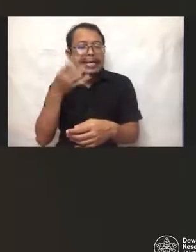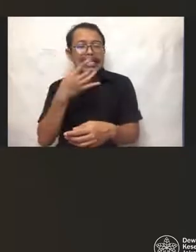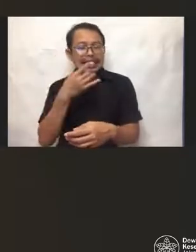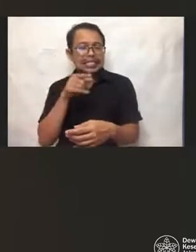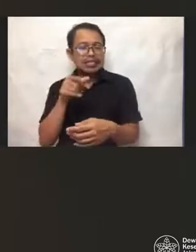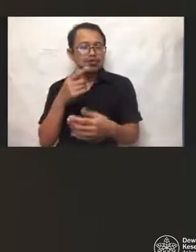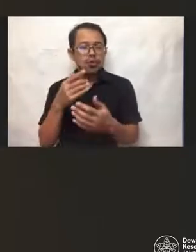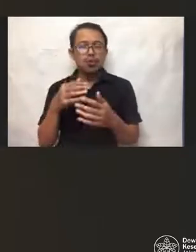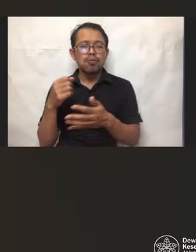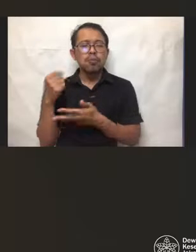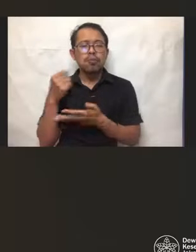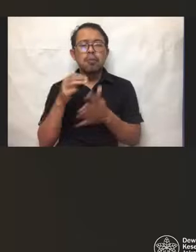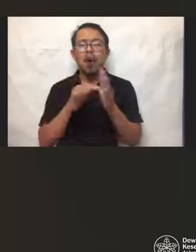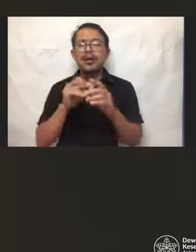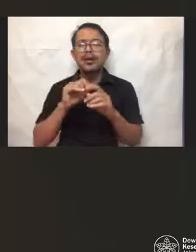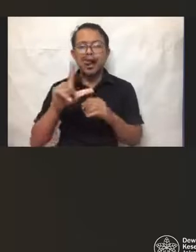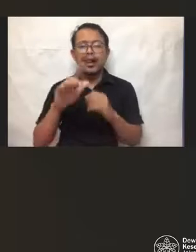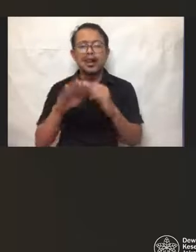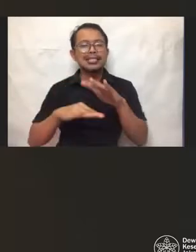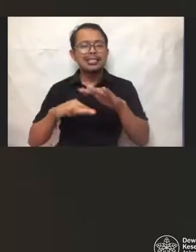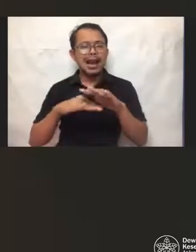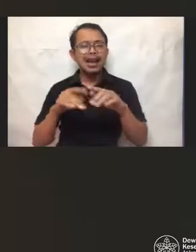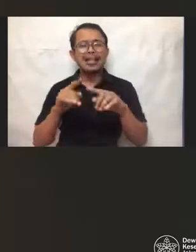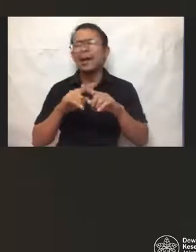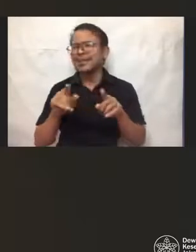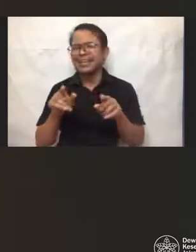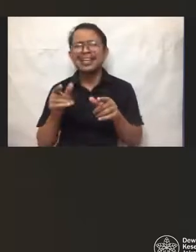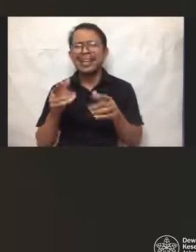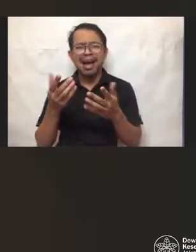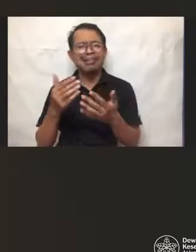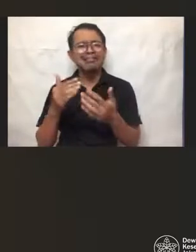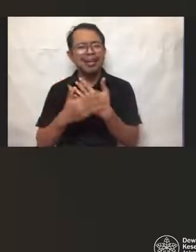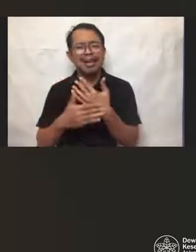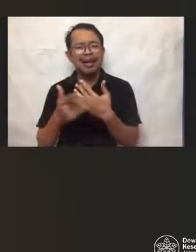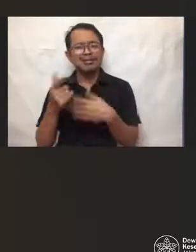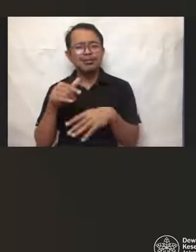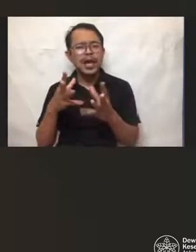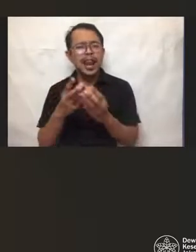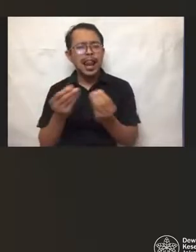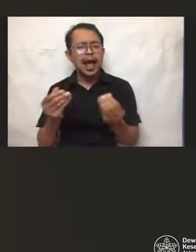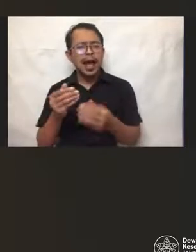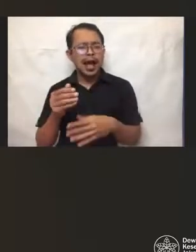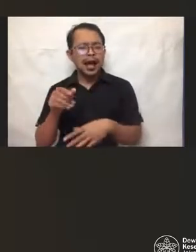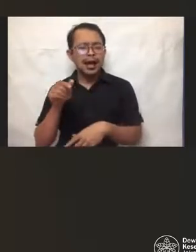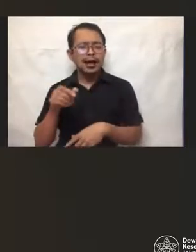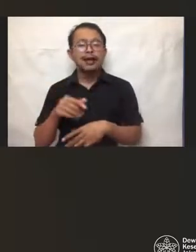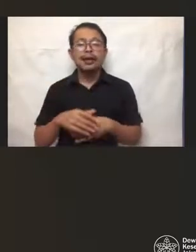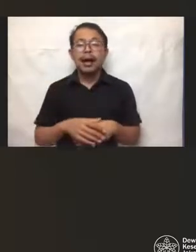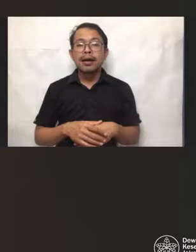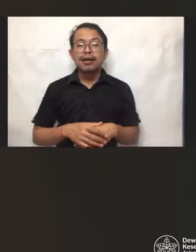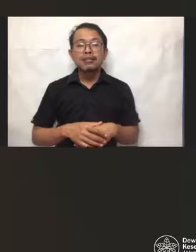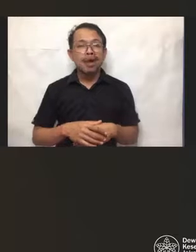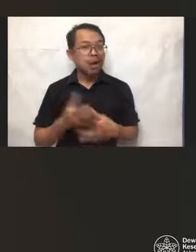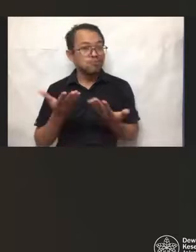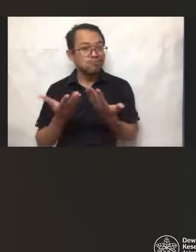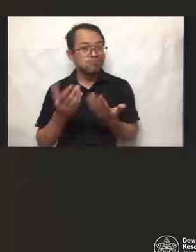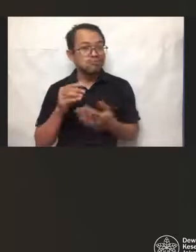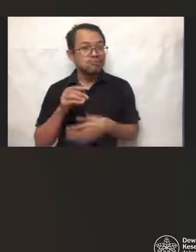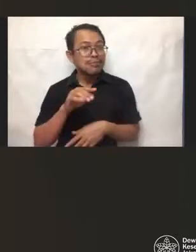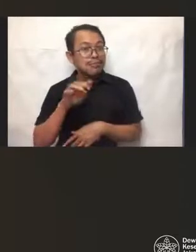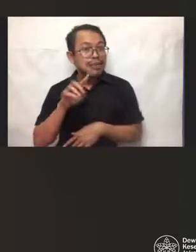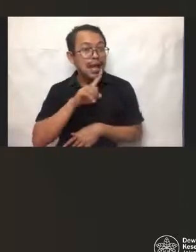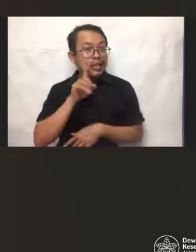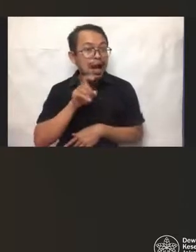kehidupan manusia. Tapi justru itulah yang hilang dalam kehidupan kita akhir-akhir ini. Pertanyaannya lalu, seperti apa sih